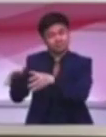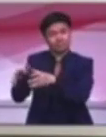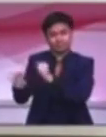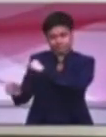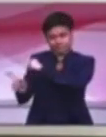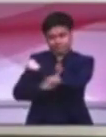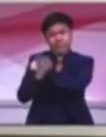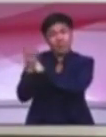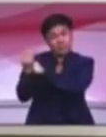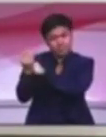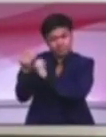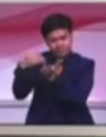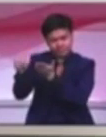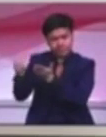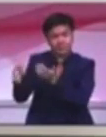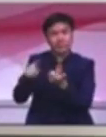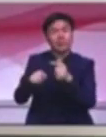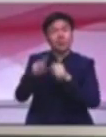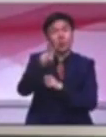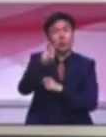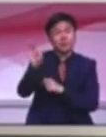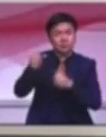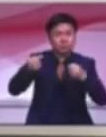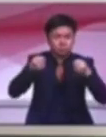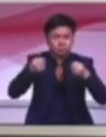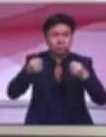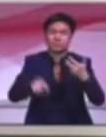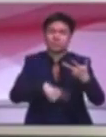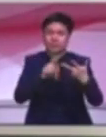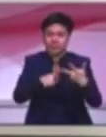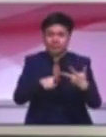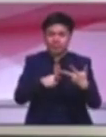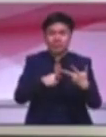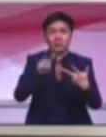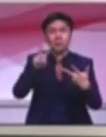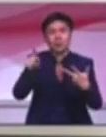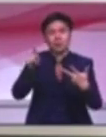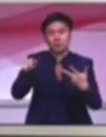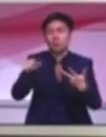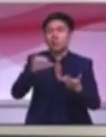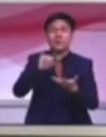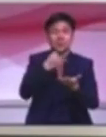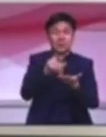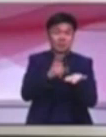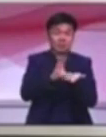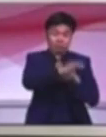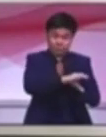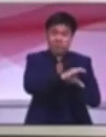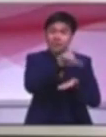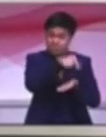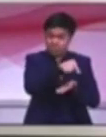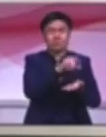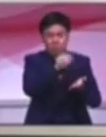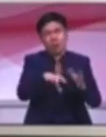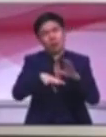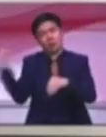kompaun 29 dileman dan satu lagi dijamin antara